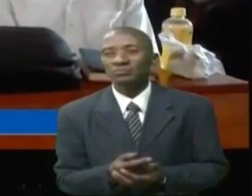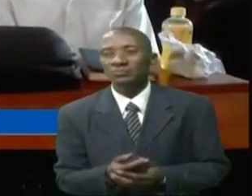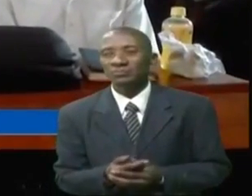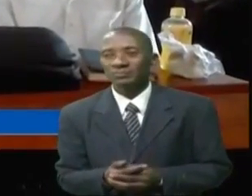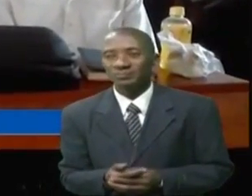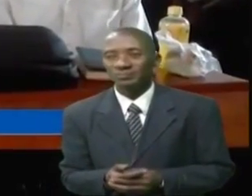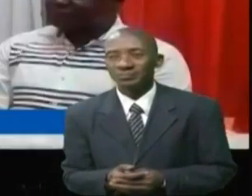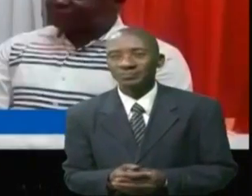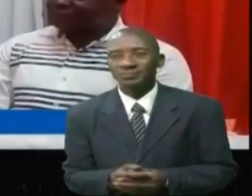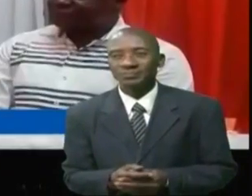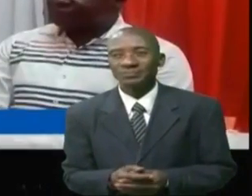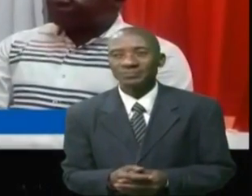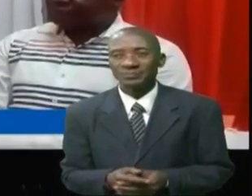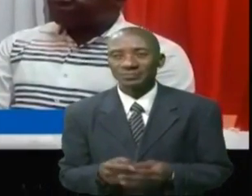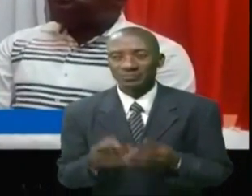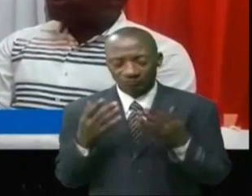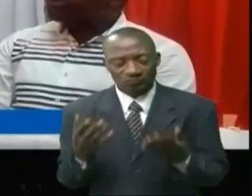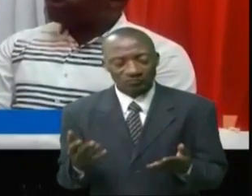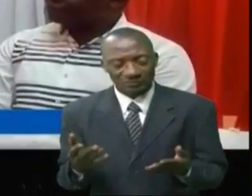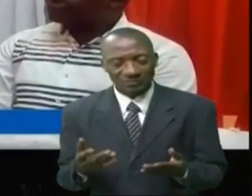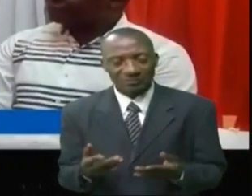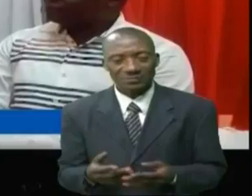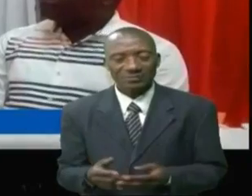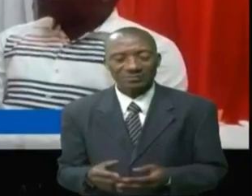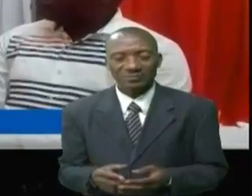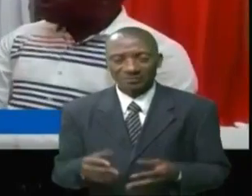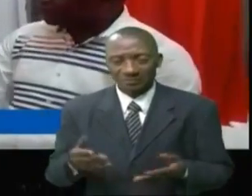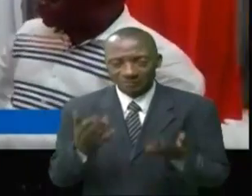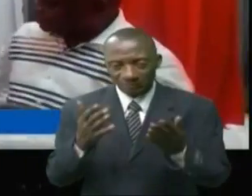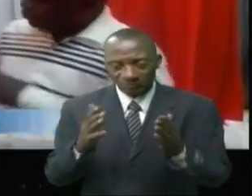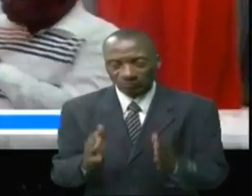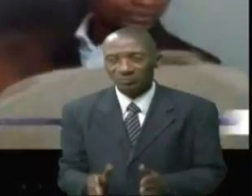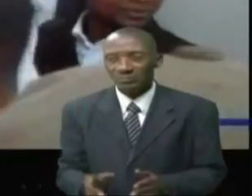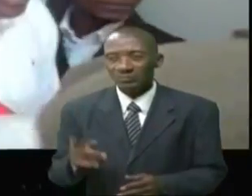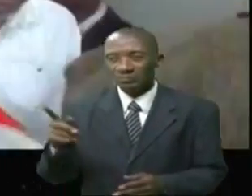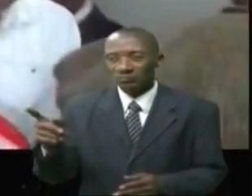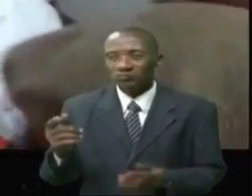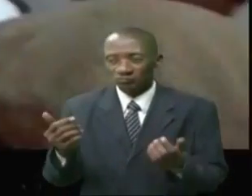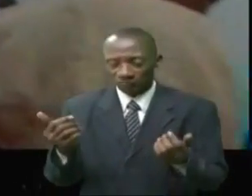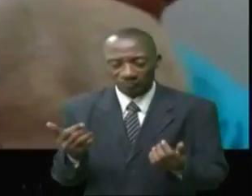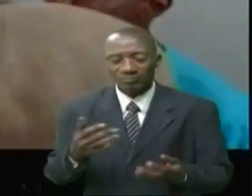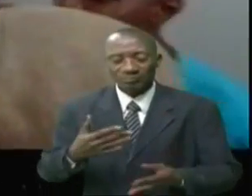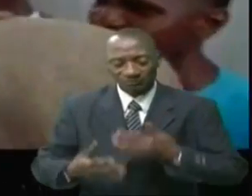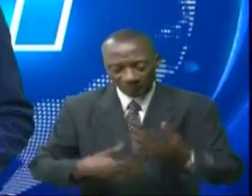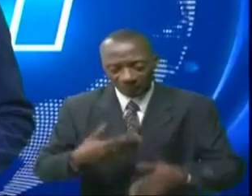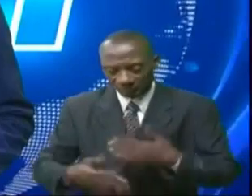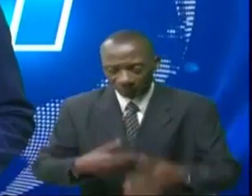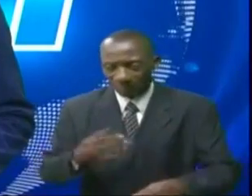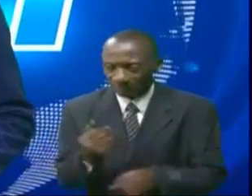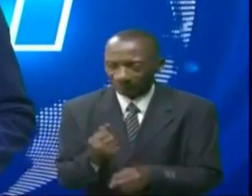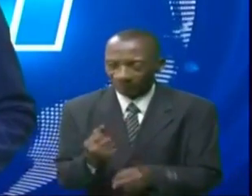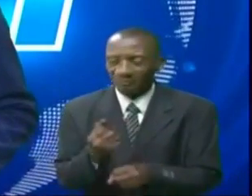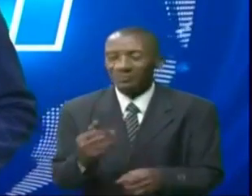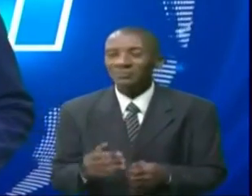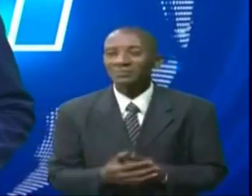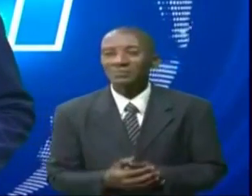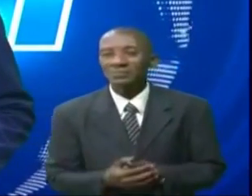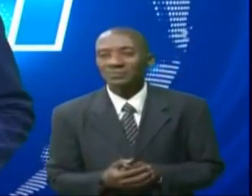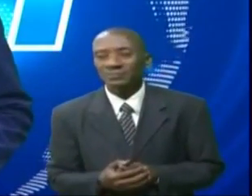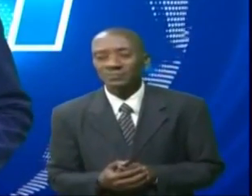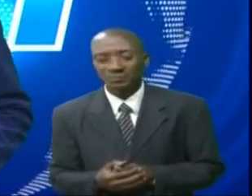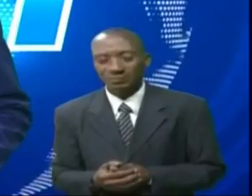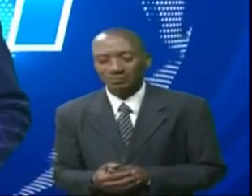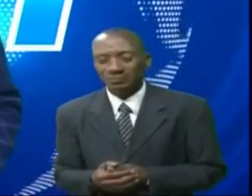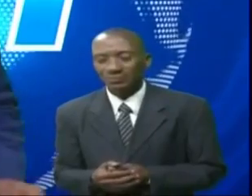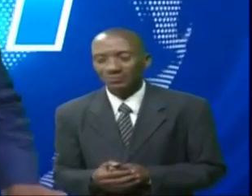beaucoup d'observateurs, ce projet est un véritable incubateur de l'entrepreneuriat des jeunes. Un nouveau